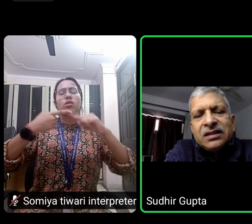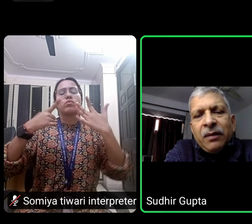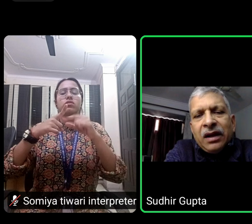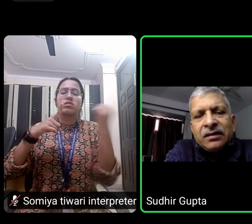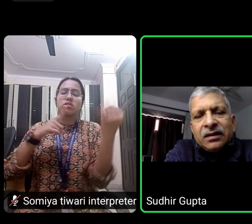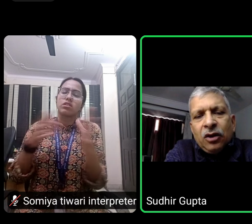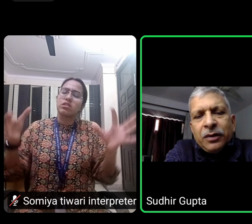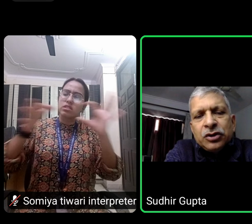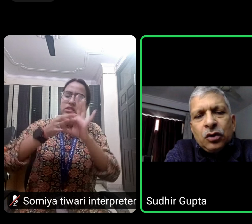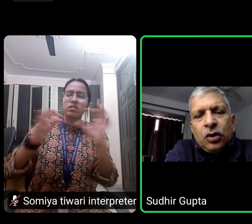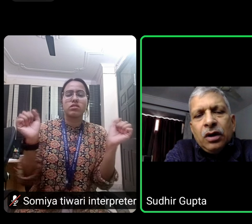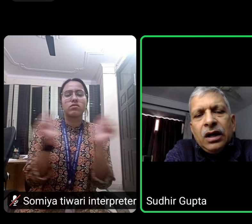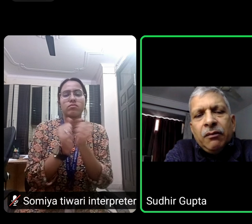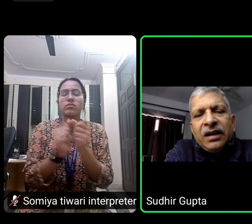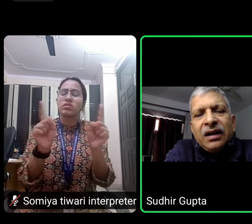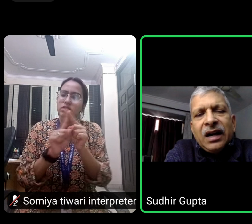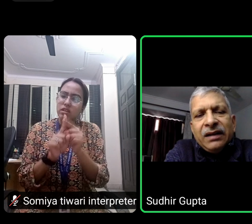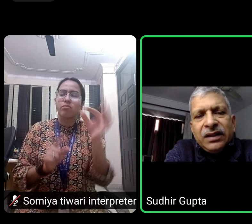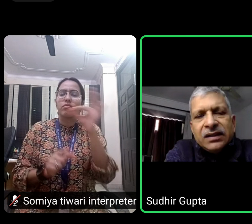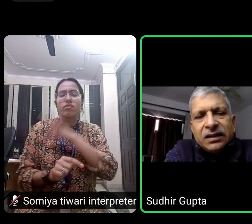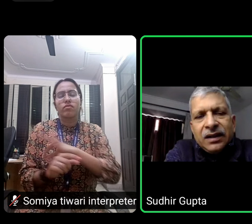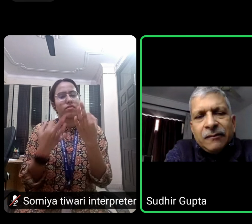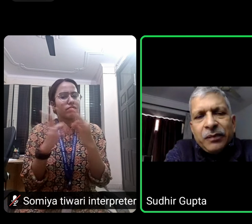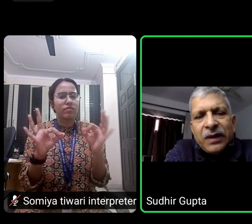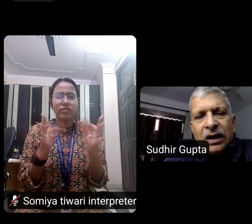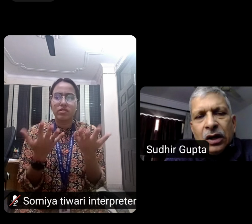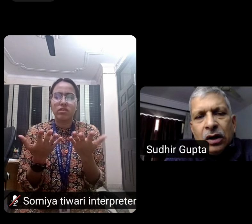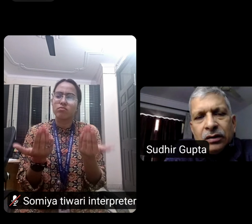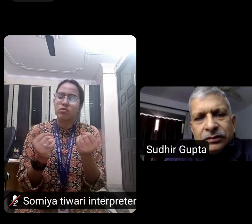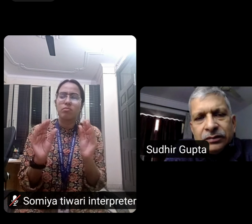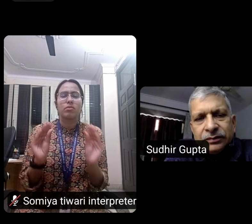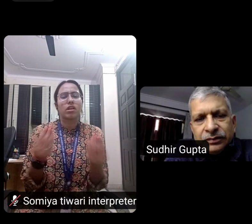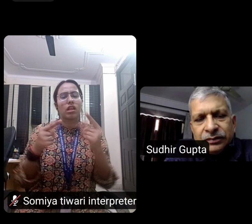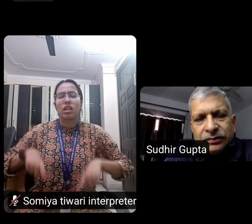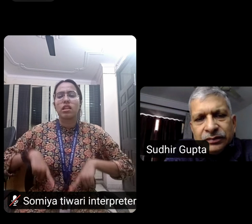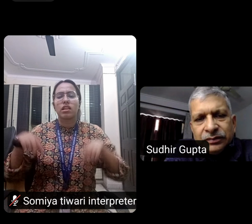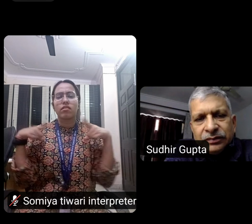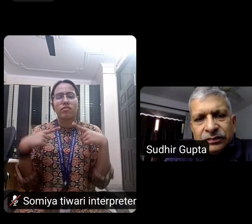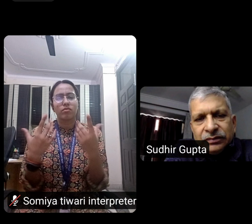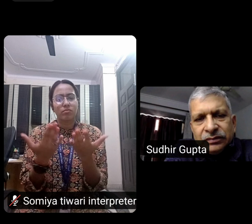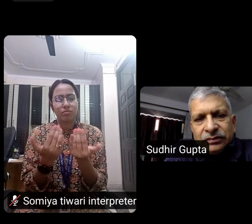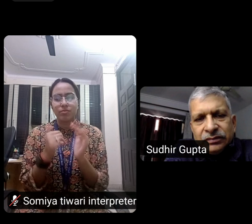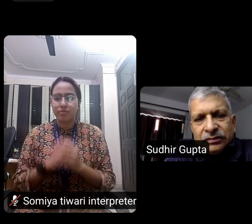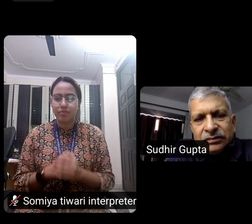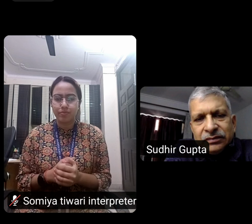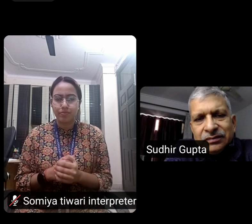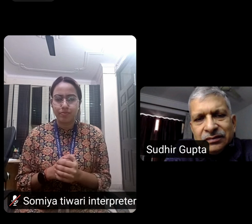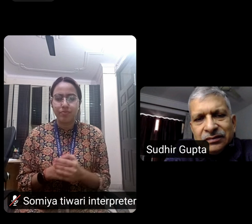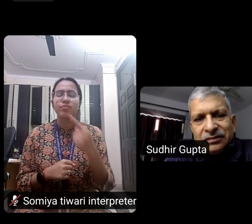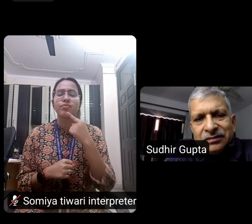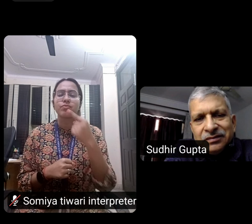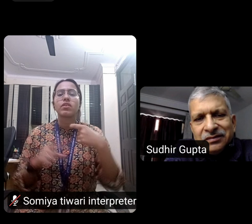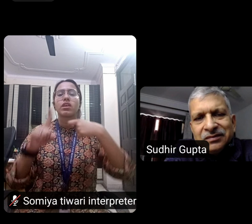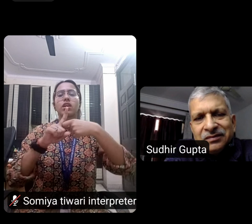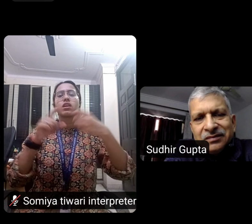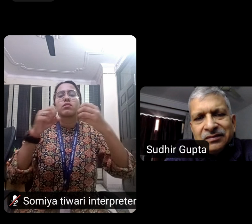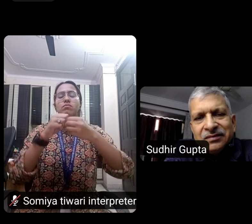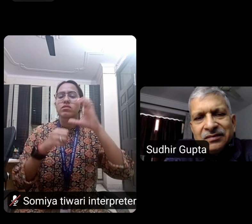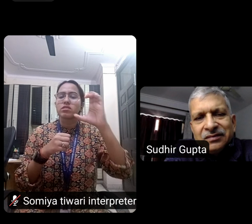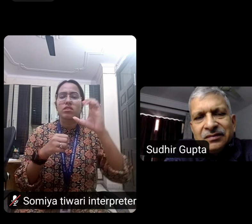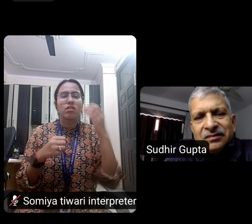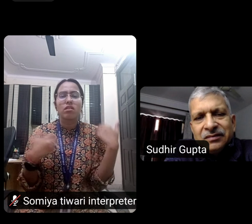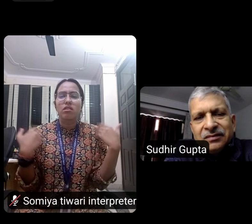इसका इस्तेमाल कर सकते हैं और बच्चों को बेटर लाइफ दे सकते हैं। बिल्कुल सर, बिल्कुल सर। मैं ना टीवी केबीसी देख के सर, मुझे पता नहीं